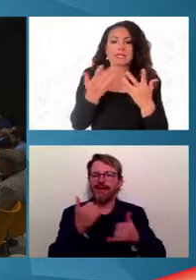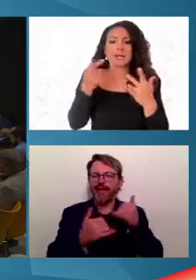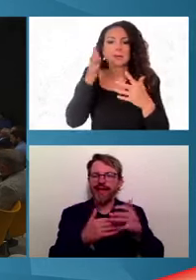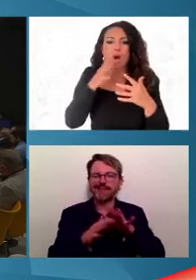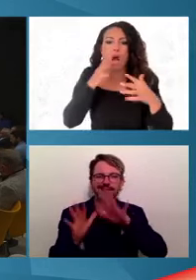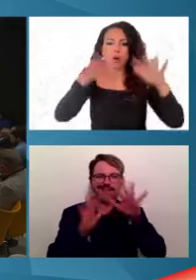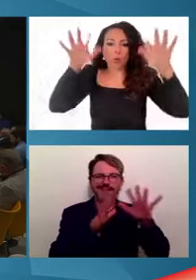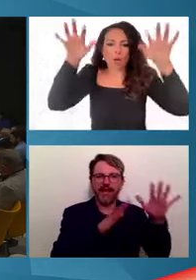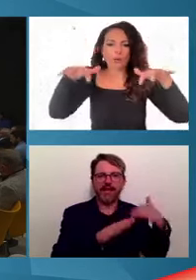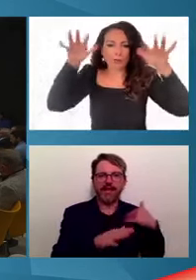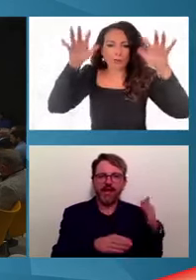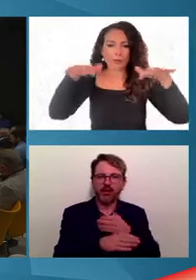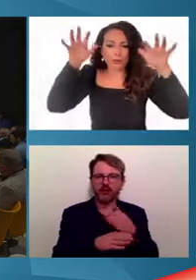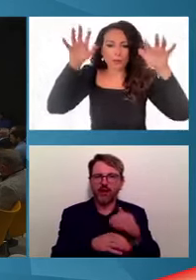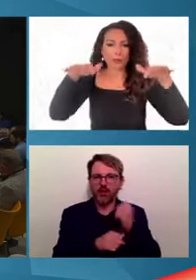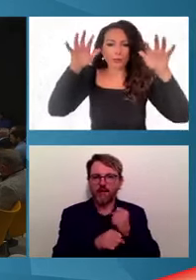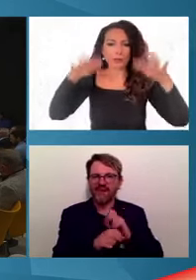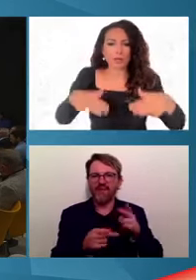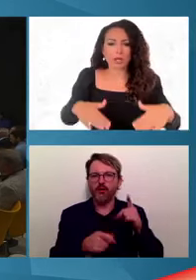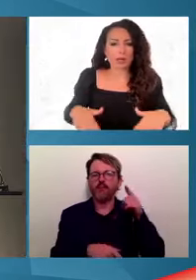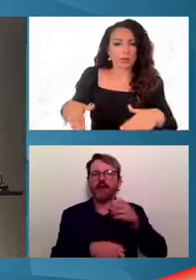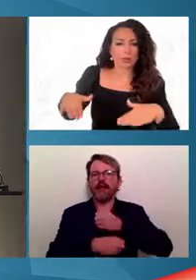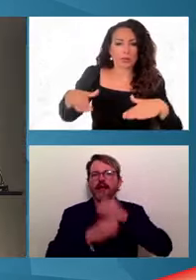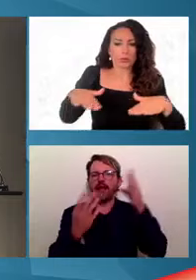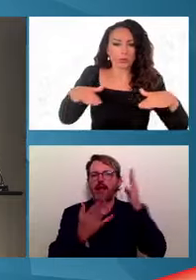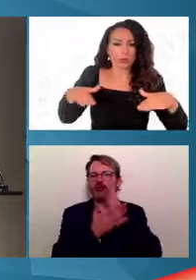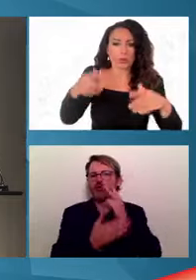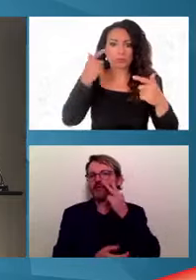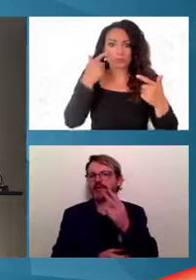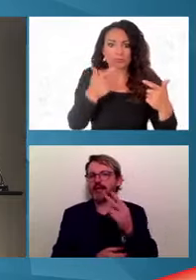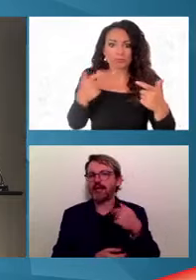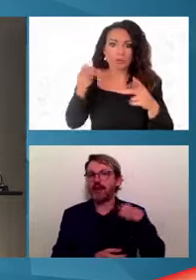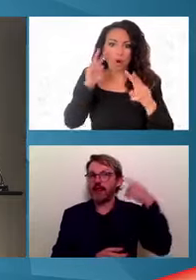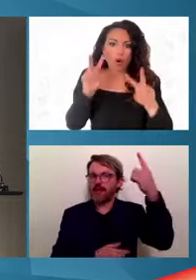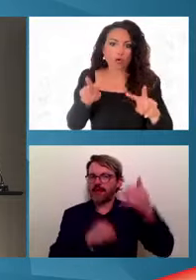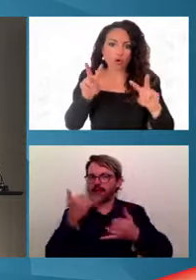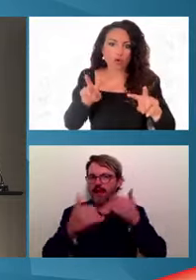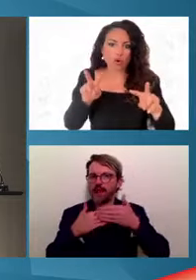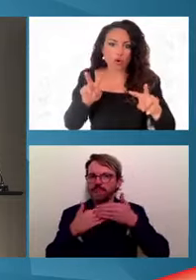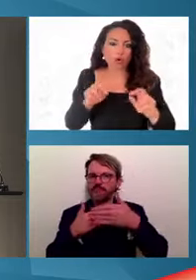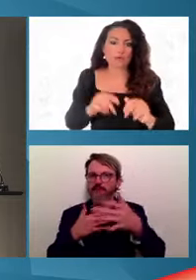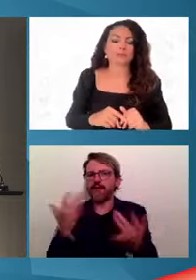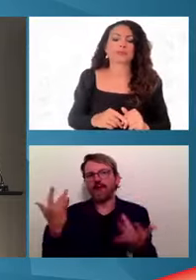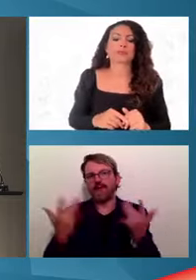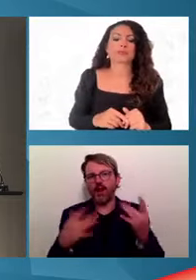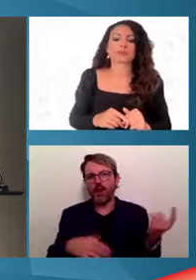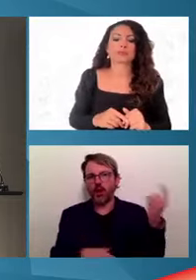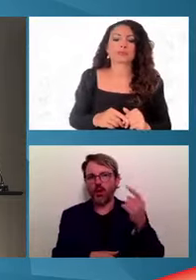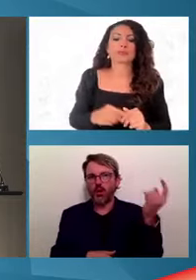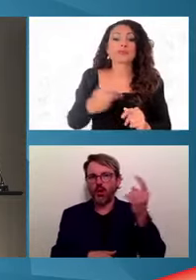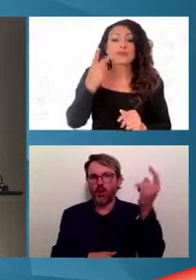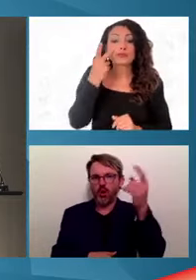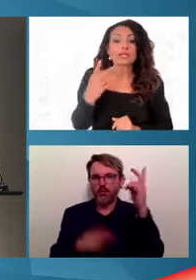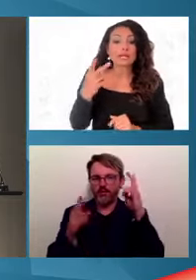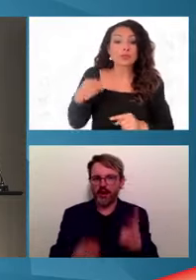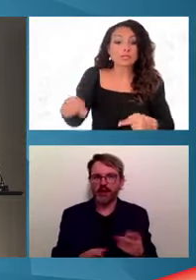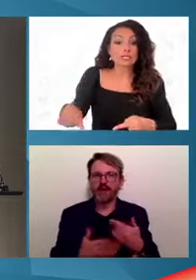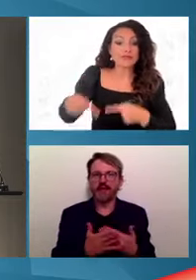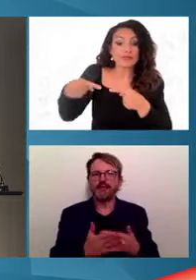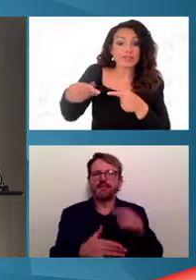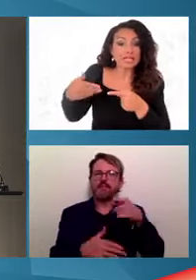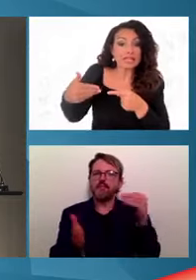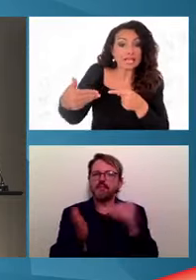weil hier ganz klar schon ersichtlich ist, was uns in den nächsten Jahren möglicherweise erwarten wird. Und da gilt es